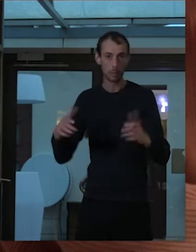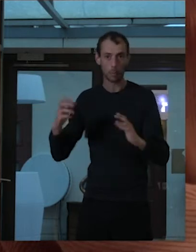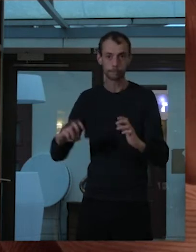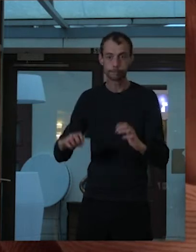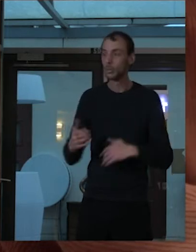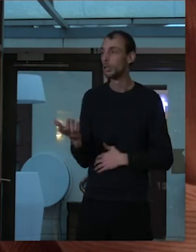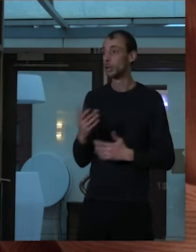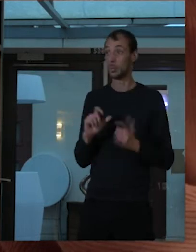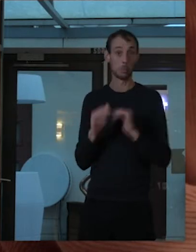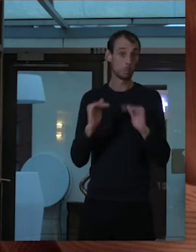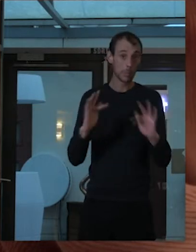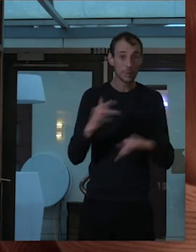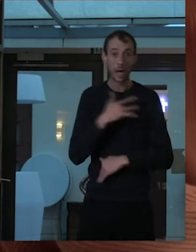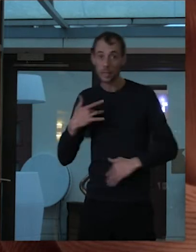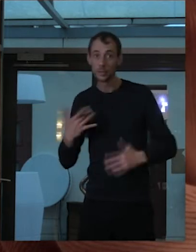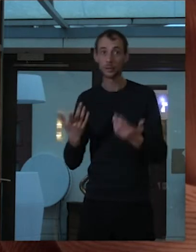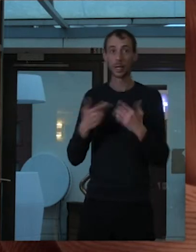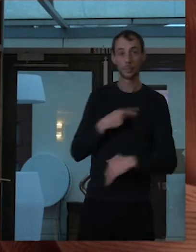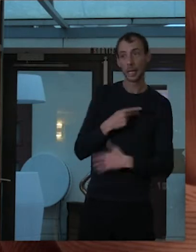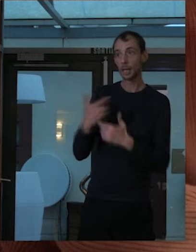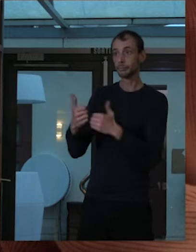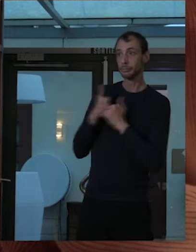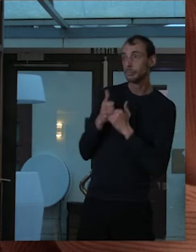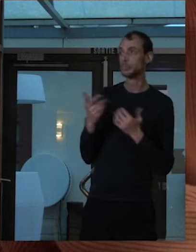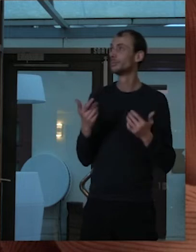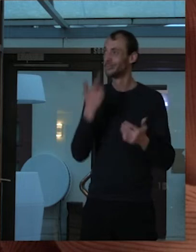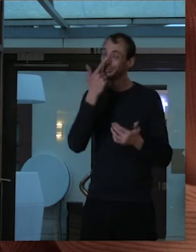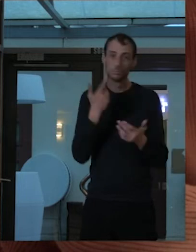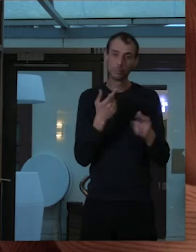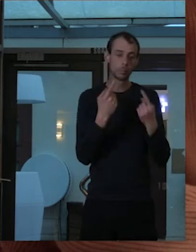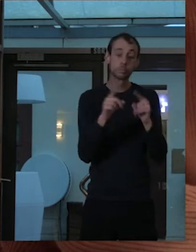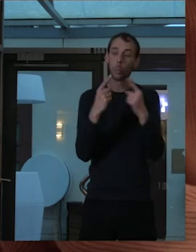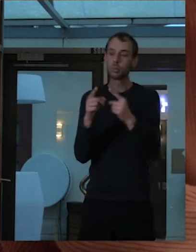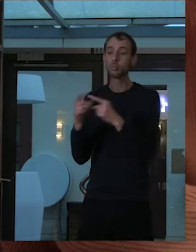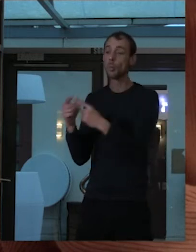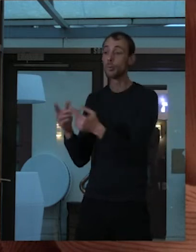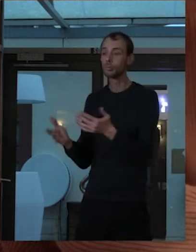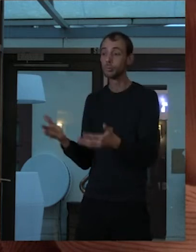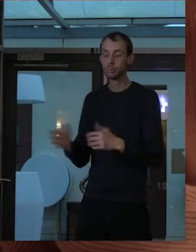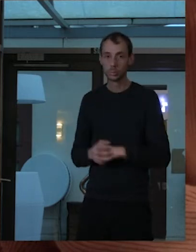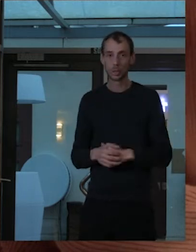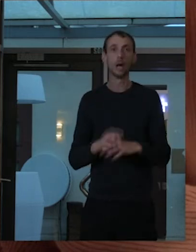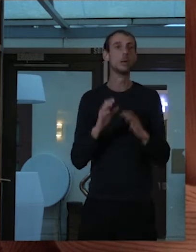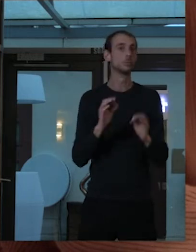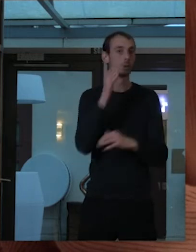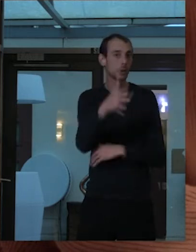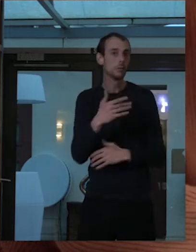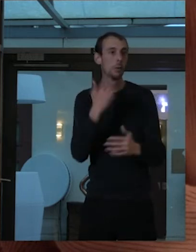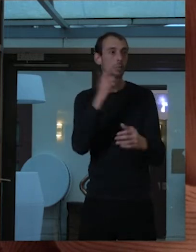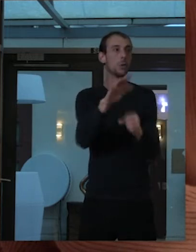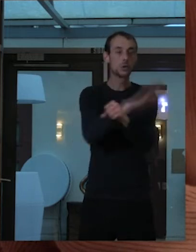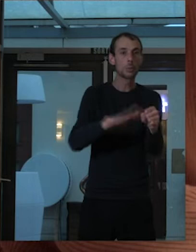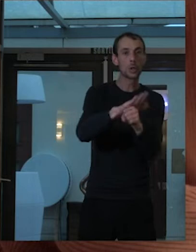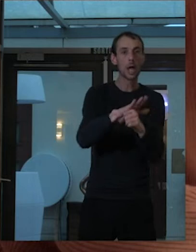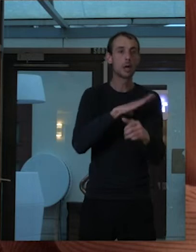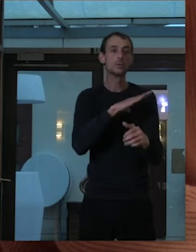beaucoup, beaucoup de différences. Donc, voilà. En termes de considération, je pense que pour le coup, le championnat, hormis peut-être 2-3 équipes, le reste, ce n'est pas